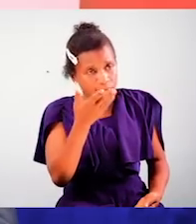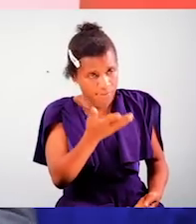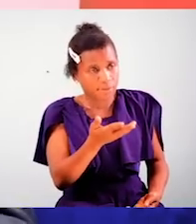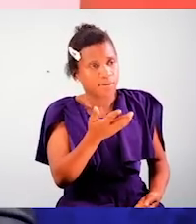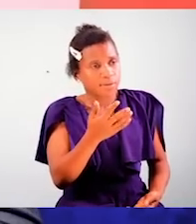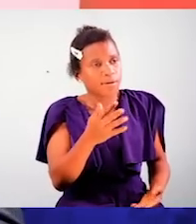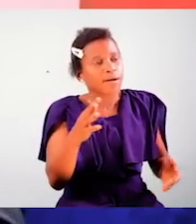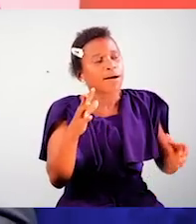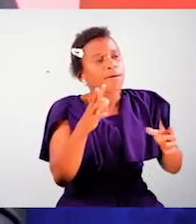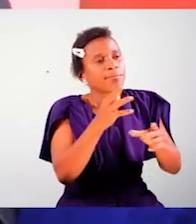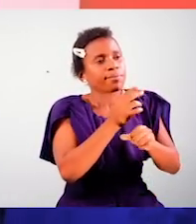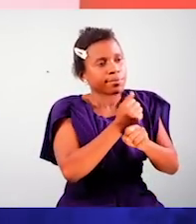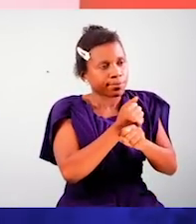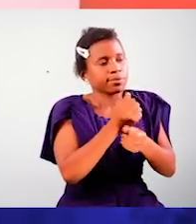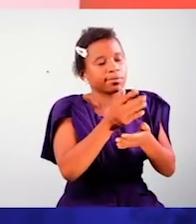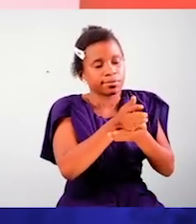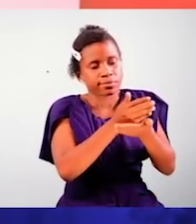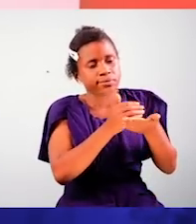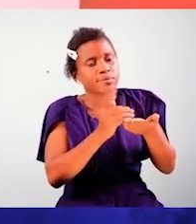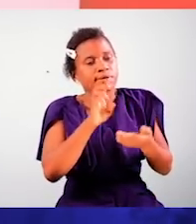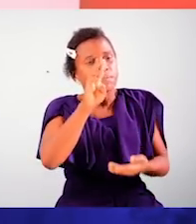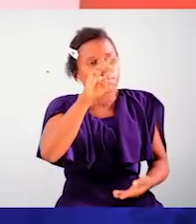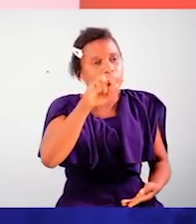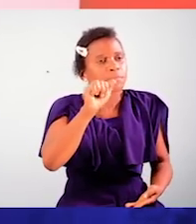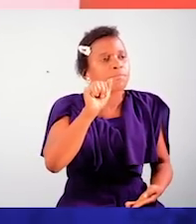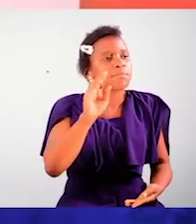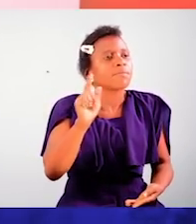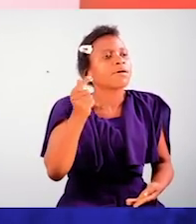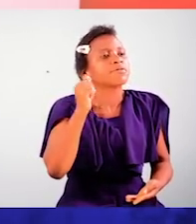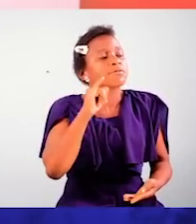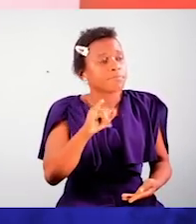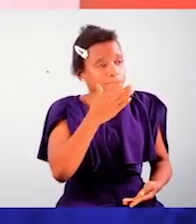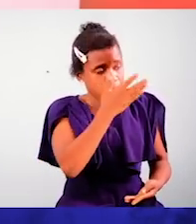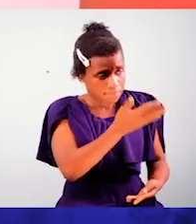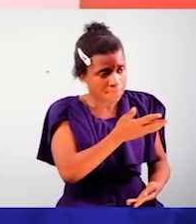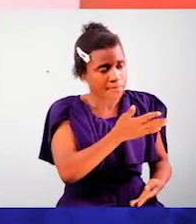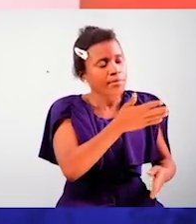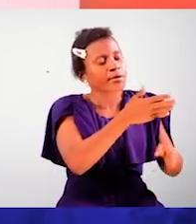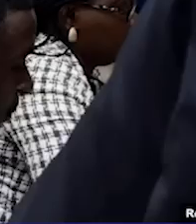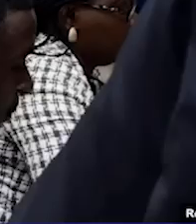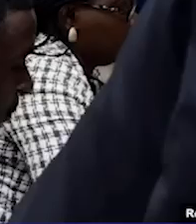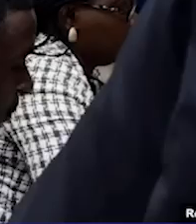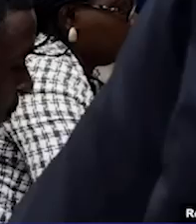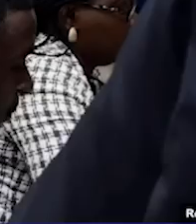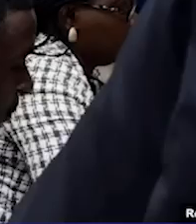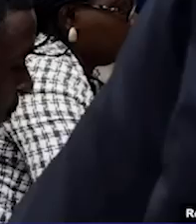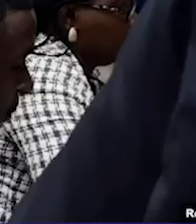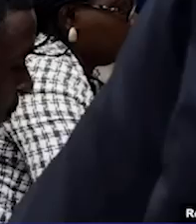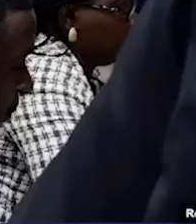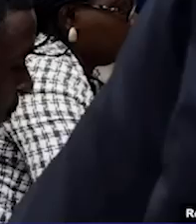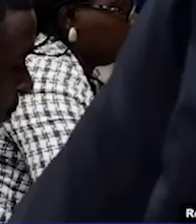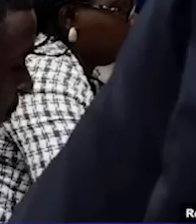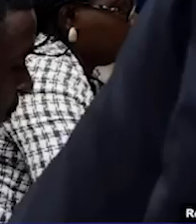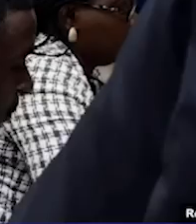akijificha ndani ya jengo la bunge kuepuka kukamatwa, mwingine naye alikamatwa akitoka tu kwenye viwanja vya bunge kwa tuhuma za